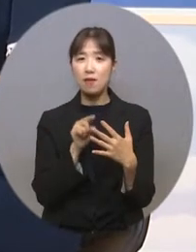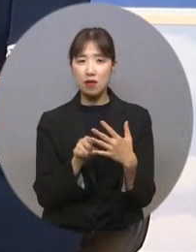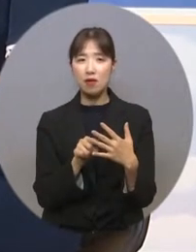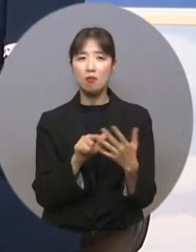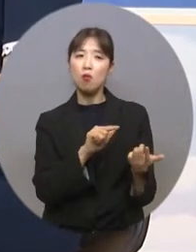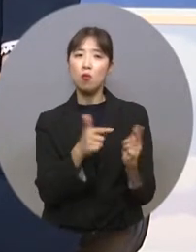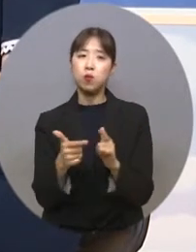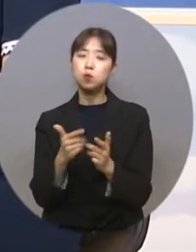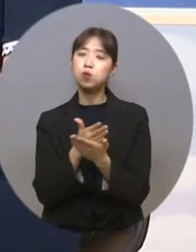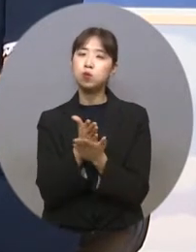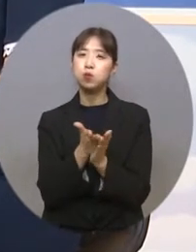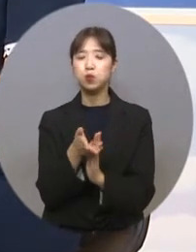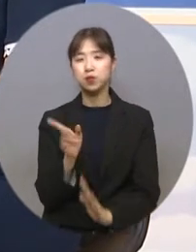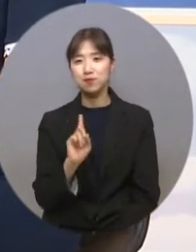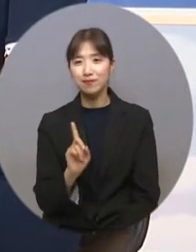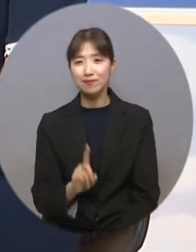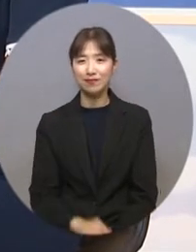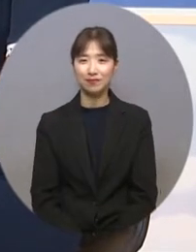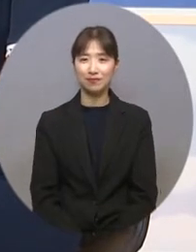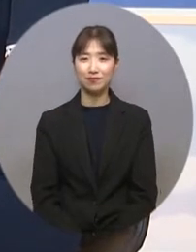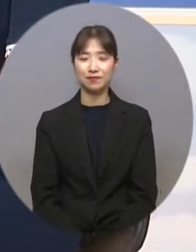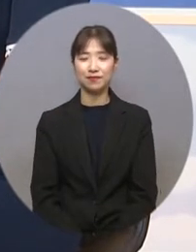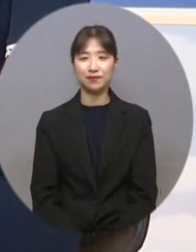어떤 프로그램들을 운영하고 계실까요?